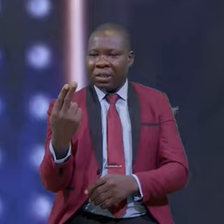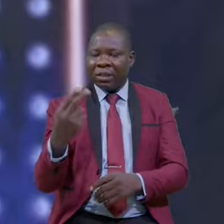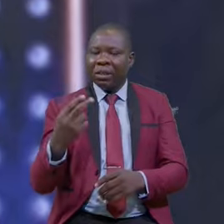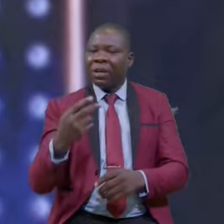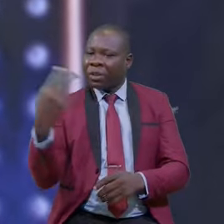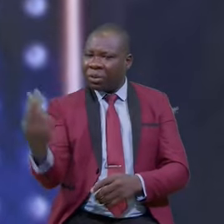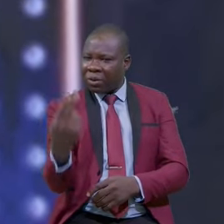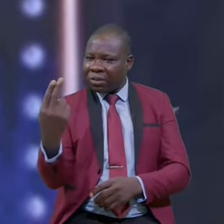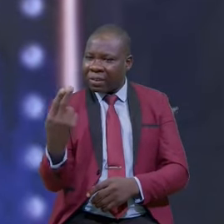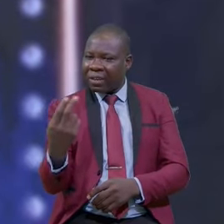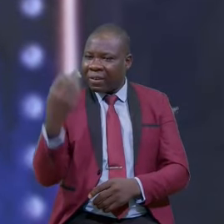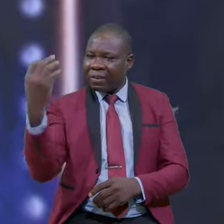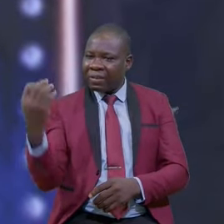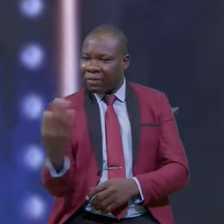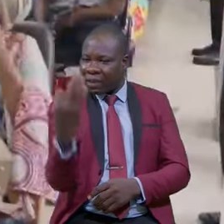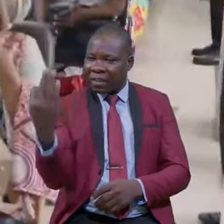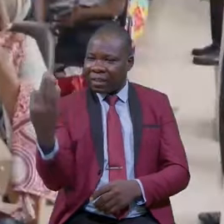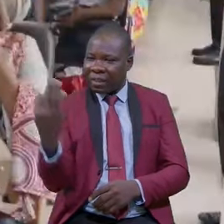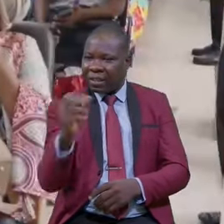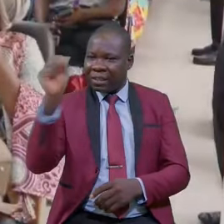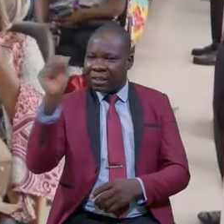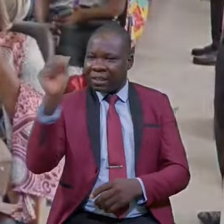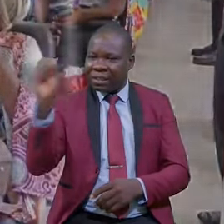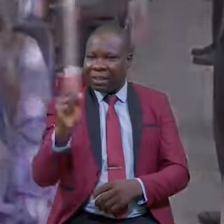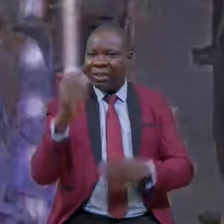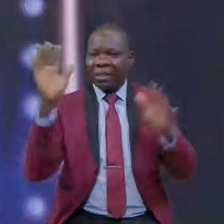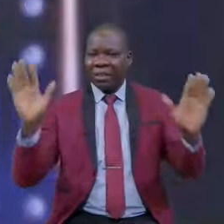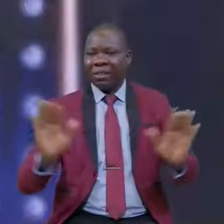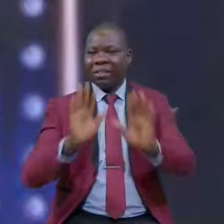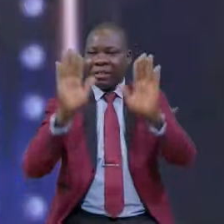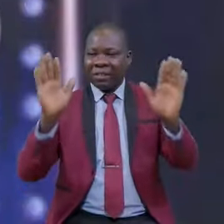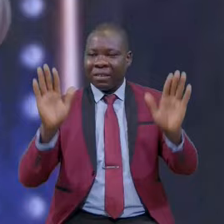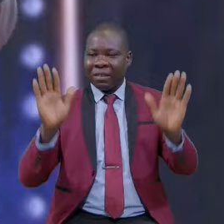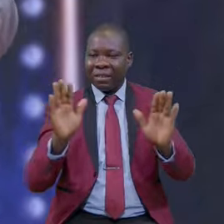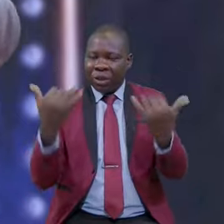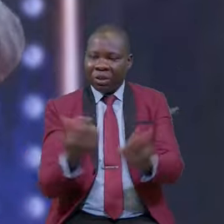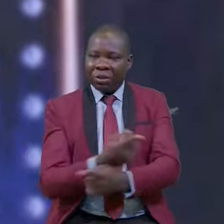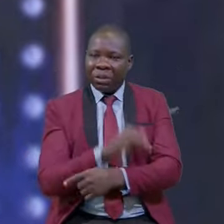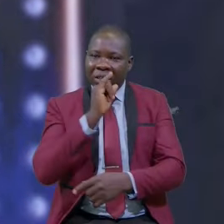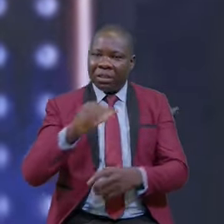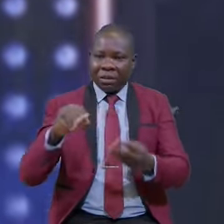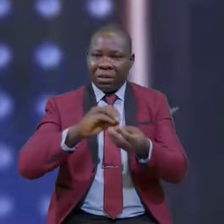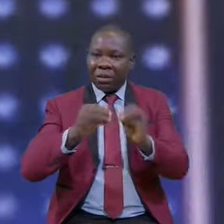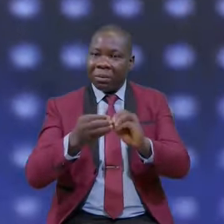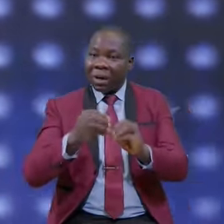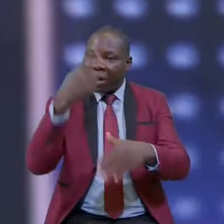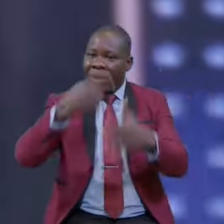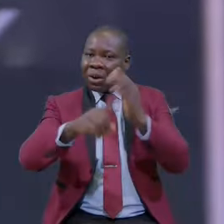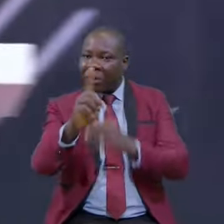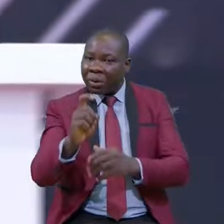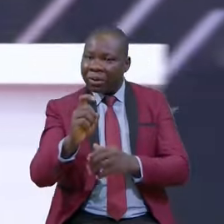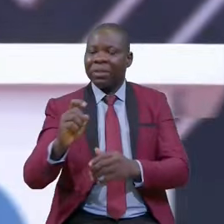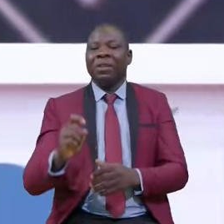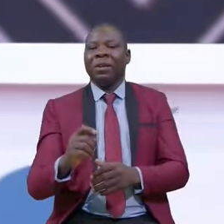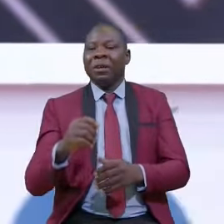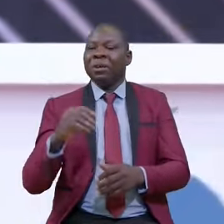dimanche. Today is number... Aujourd'hui, c'est... Our people will tell you, les but don't tell diront. Them. Mais ne le dites pas. I will tell them myself. Je vais leur